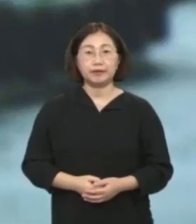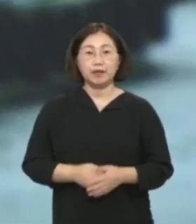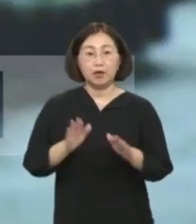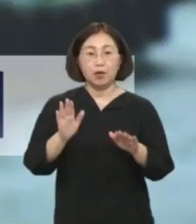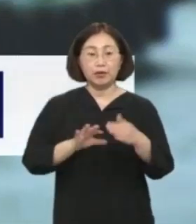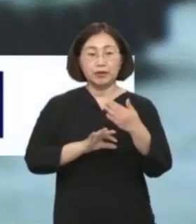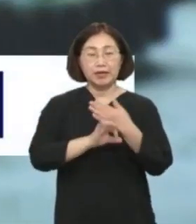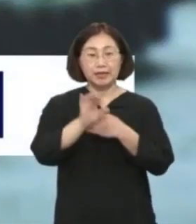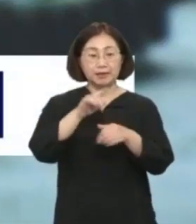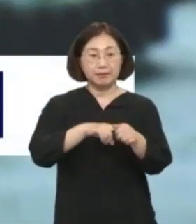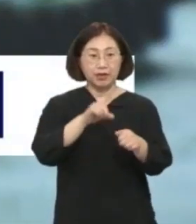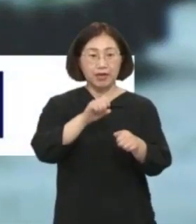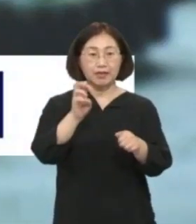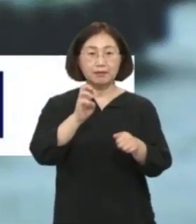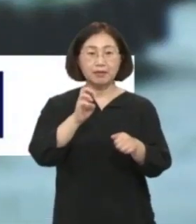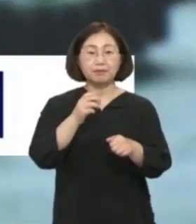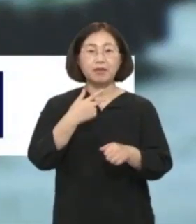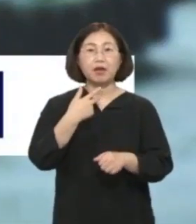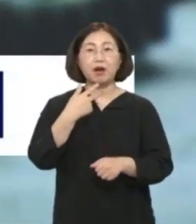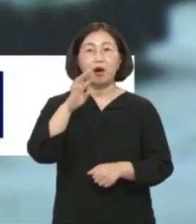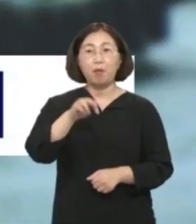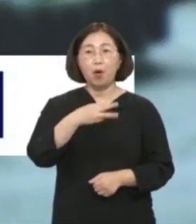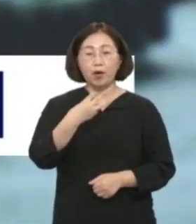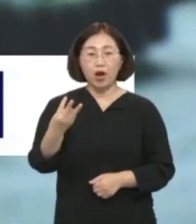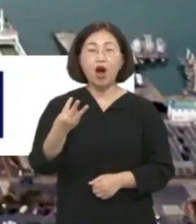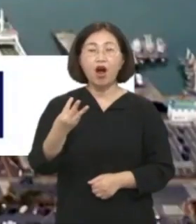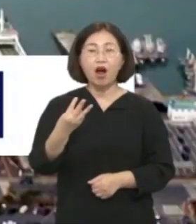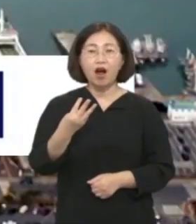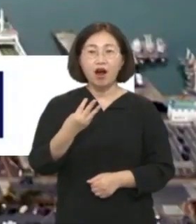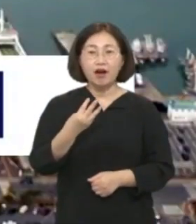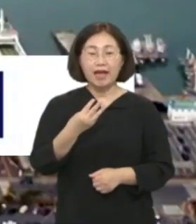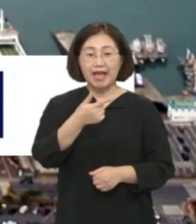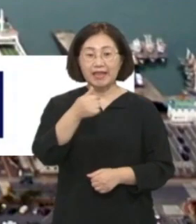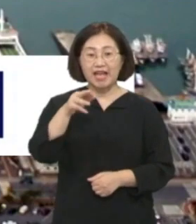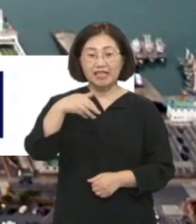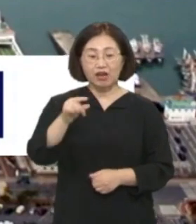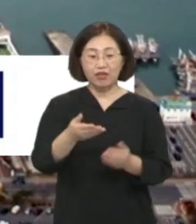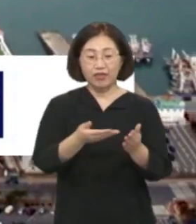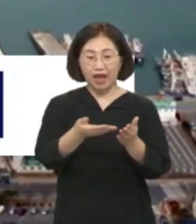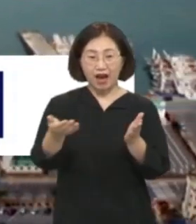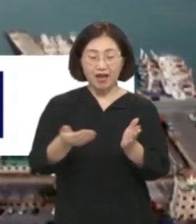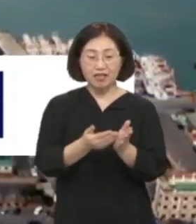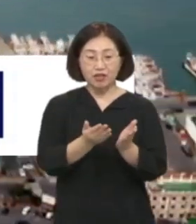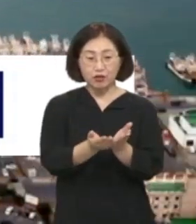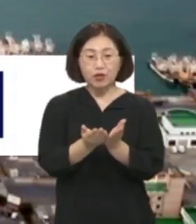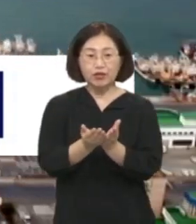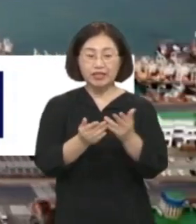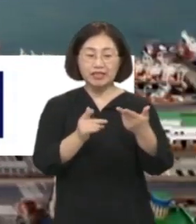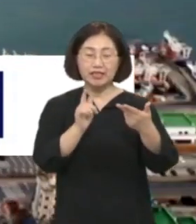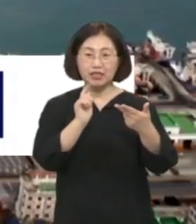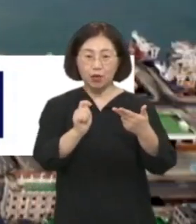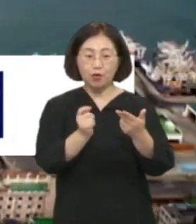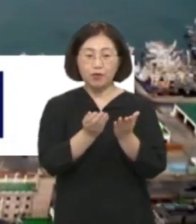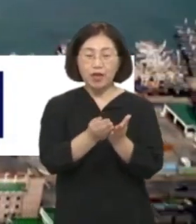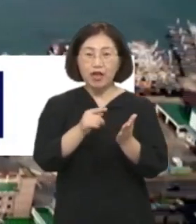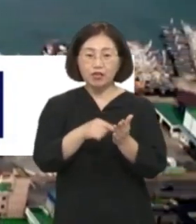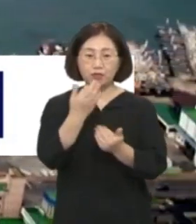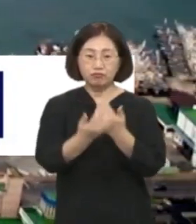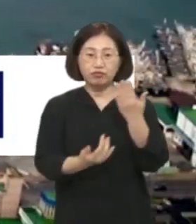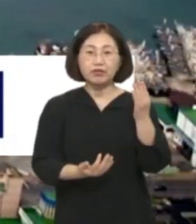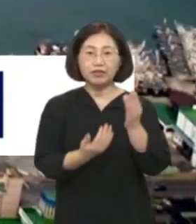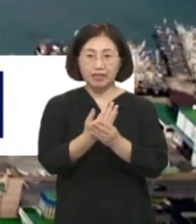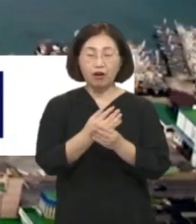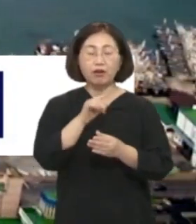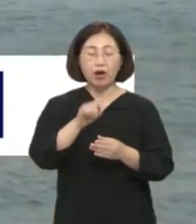오늘 오전 11시 반쯤 보령시 대천항 조선소의 정박해 있던 7톤 어선에서 원예를 알 수 없는 불이나